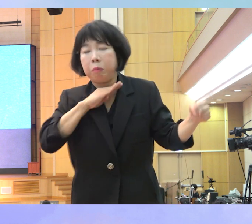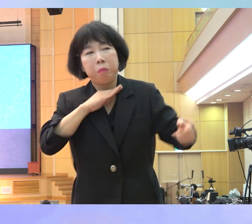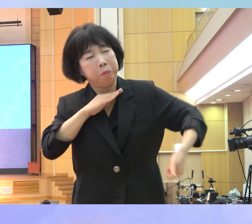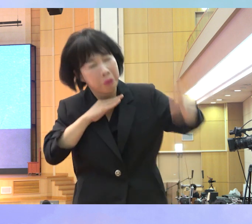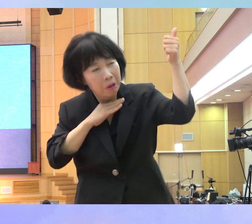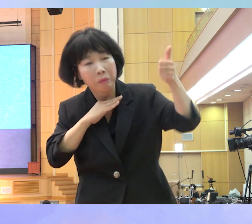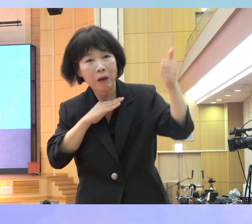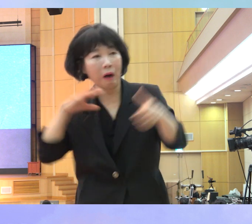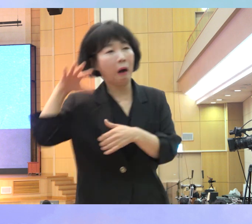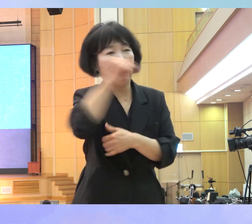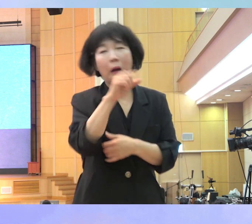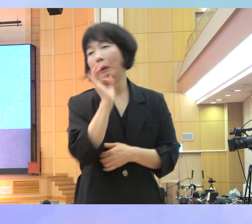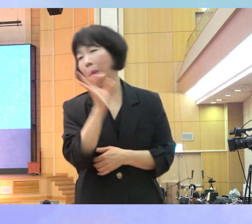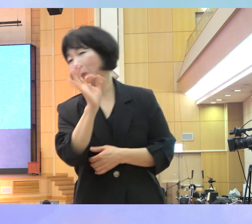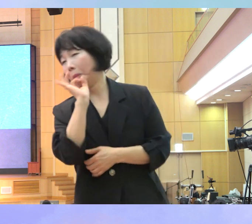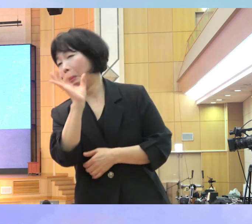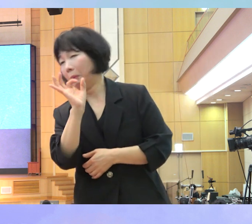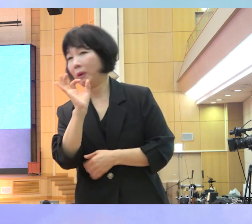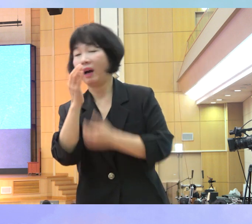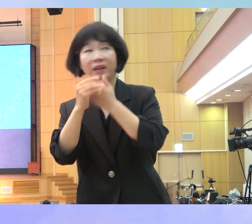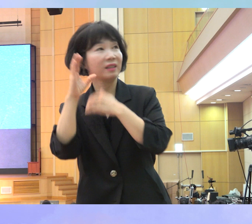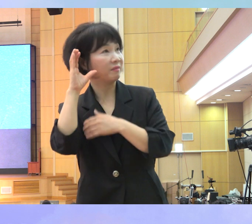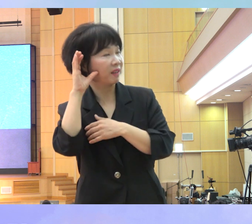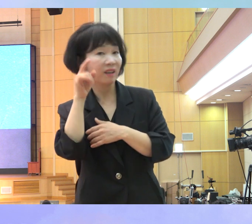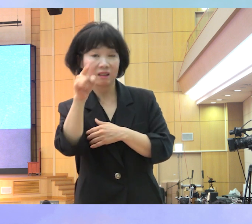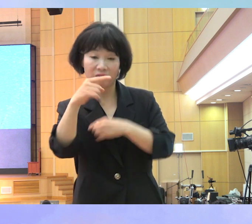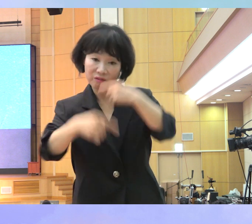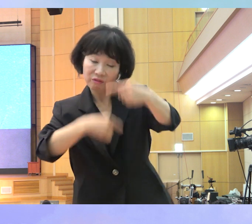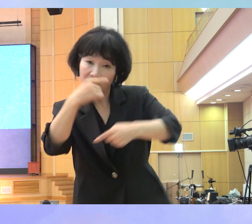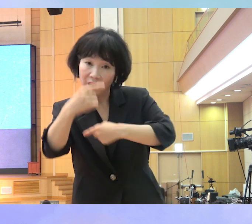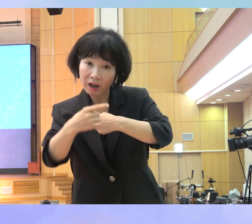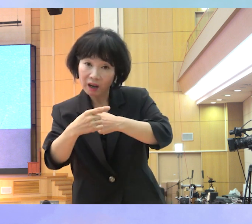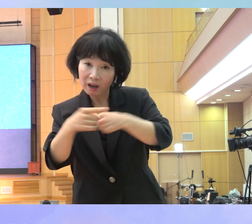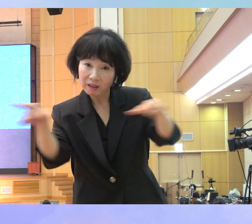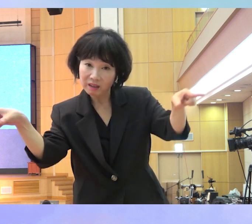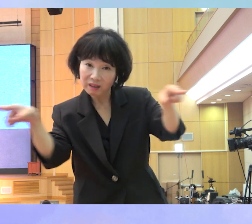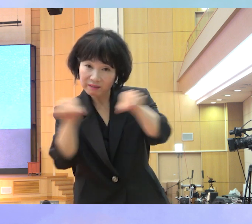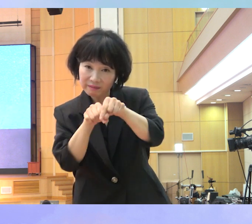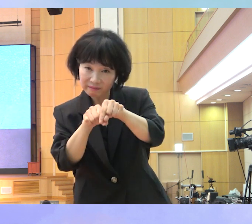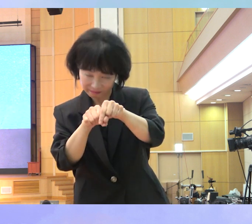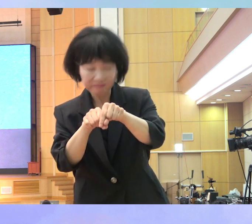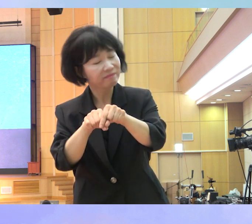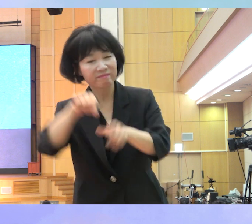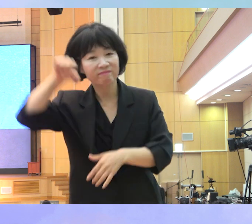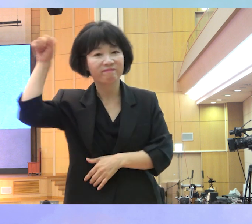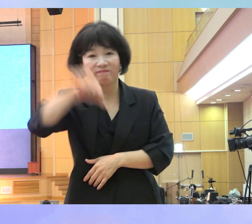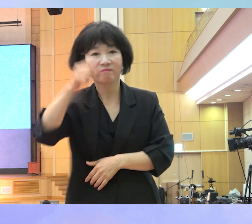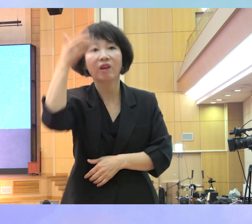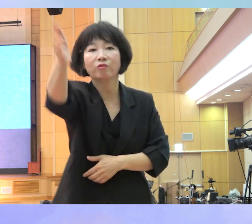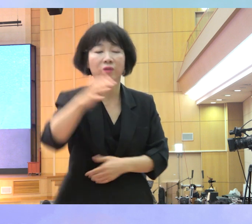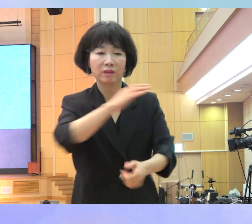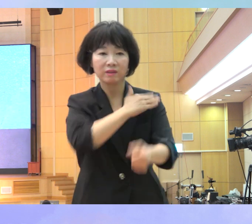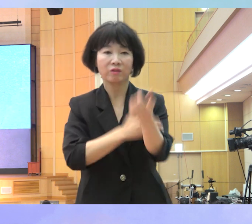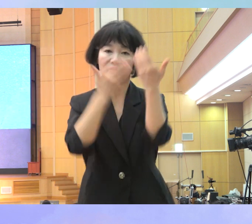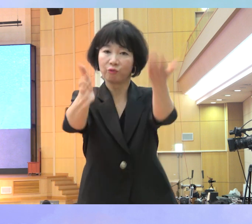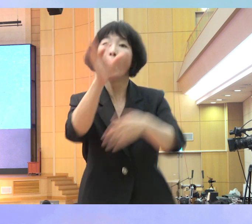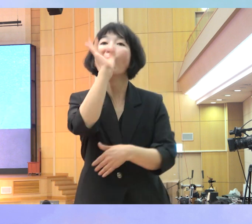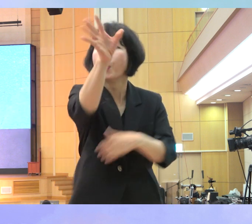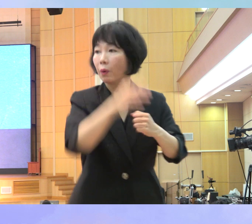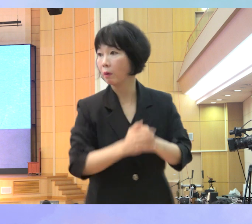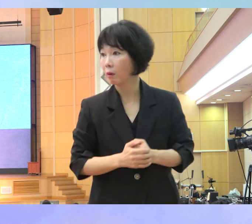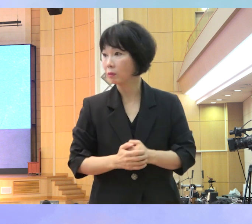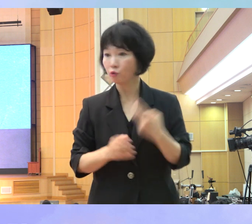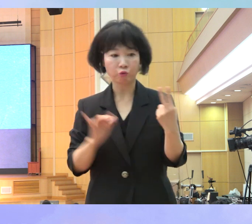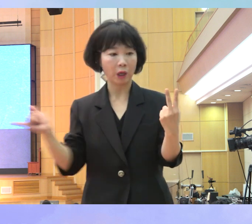그렇게 말하면 하나님께서 내 귀에 듣고 그래 너네 째발이 안 돼 어차피. 그래서 능력이 없는데